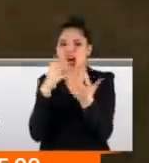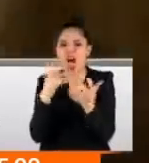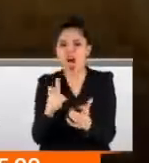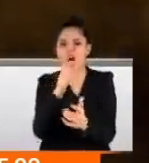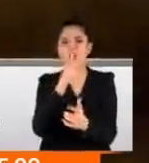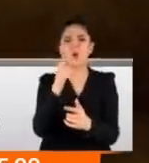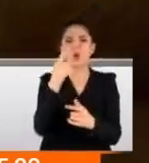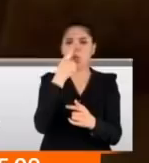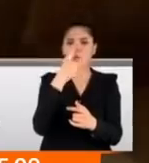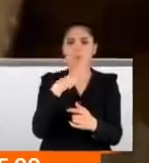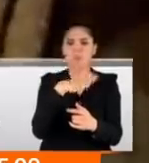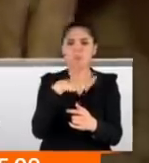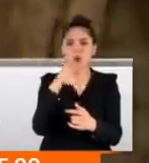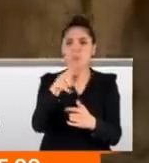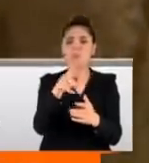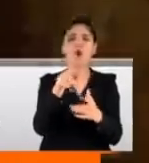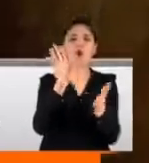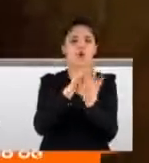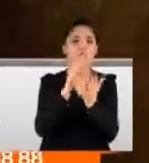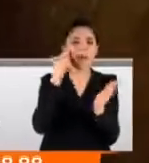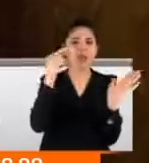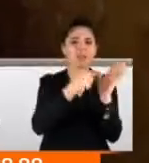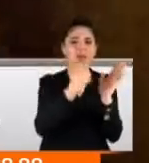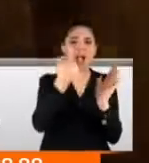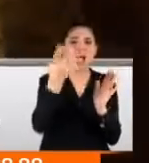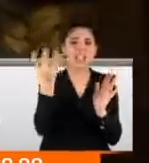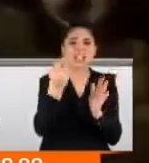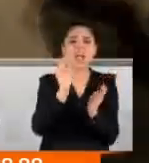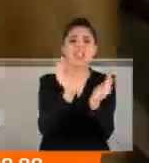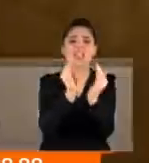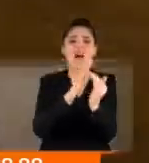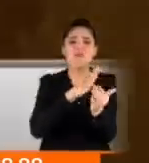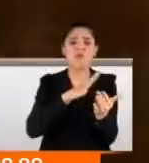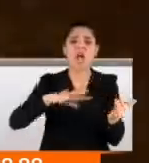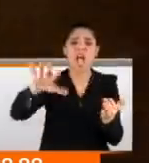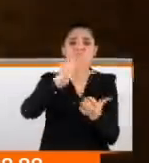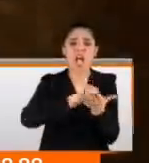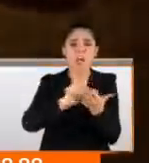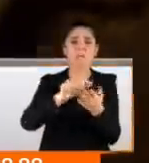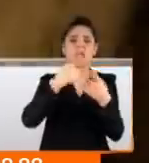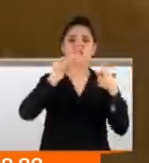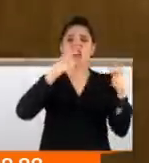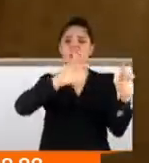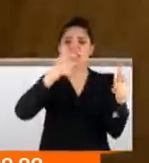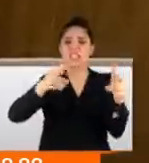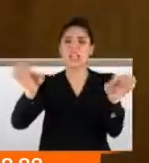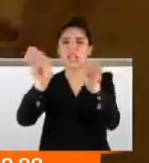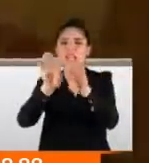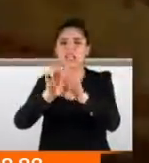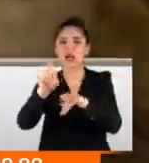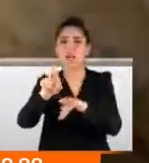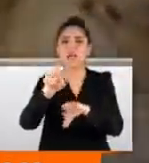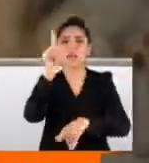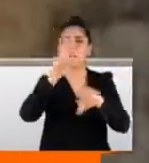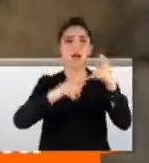var. Şöyle etrafta cins köpekleri gösterelim. 6 tane yavru var burada ve hepsi de ayrı yerlere kapatılmış durumda. Hatta